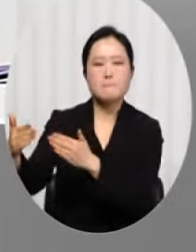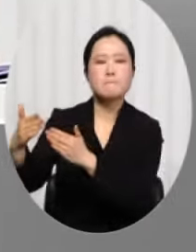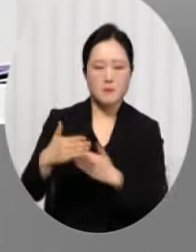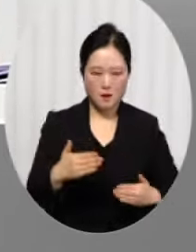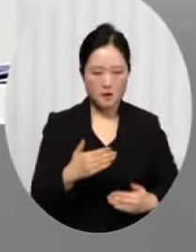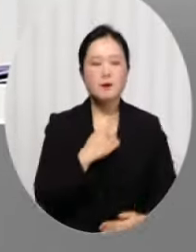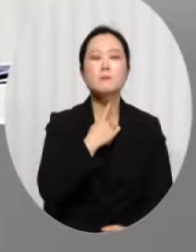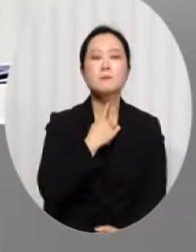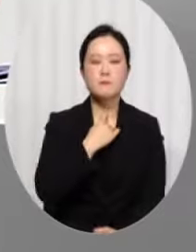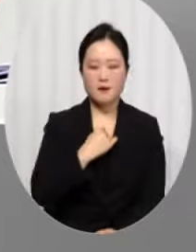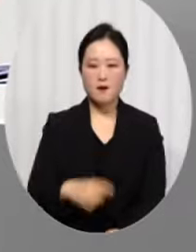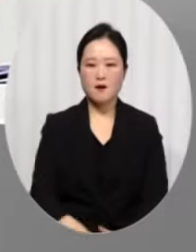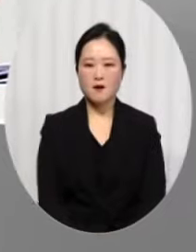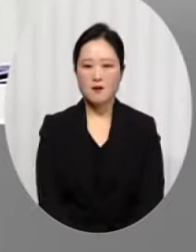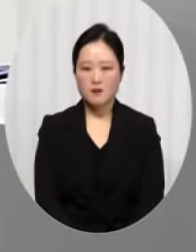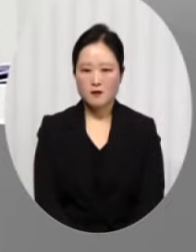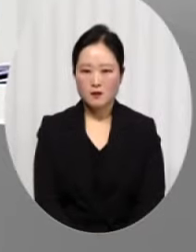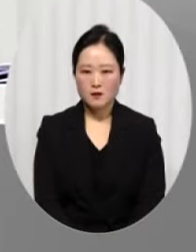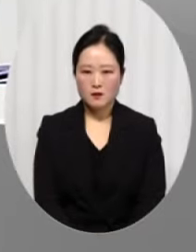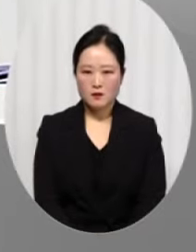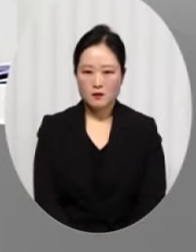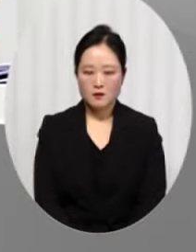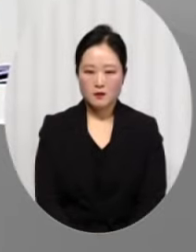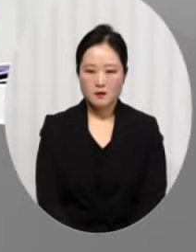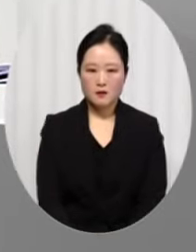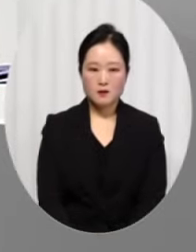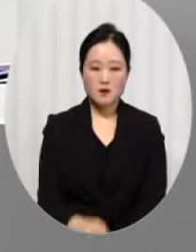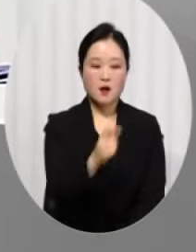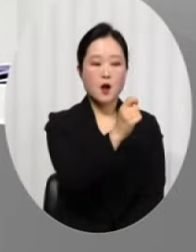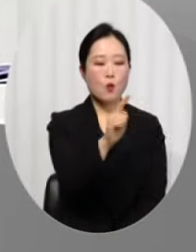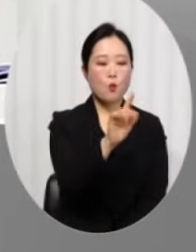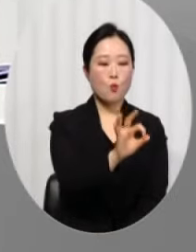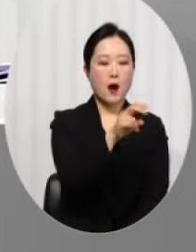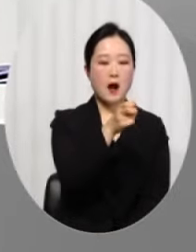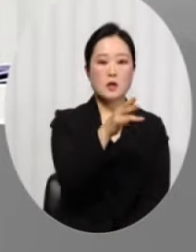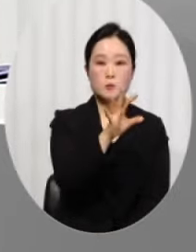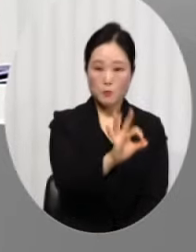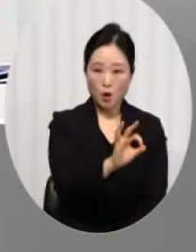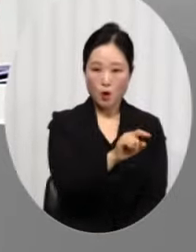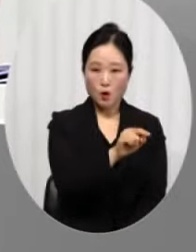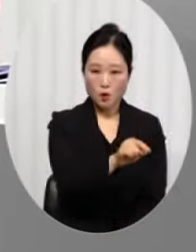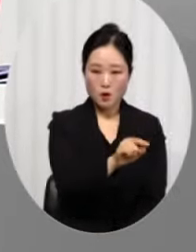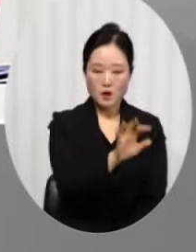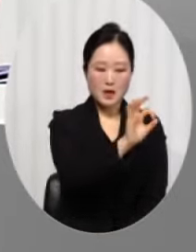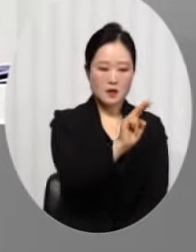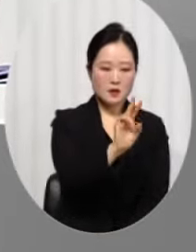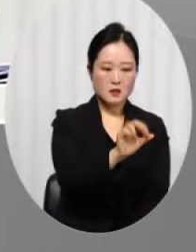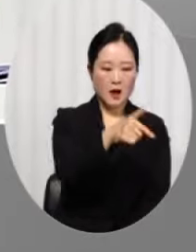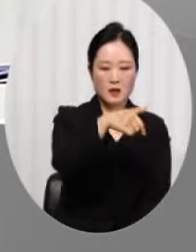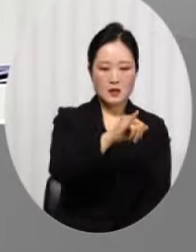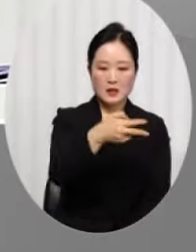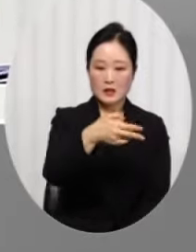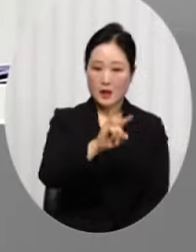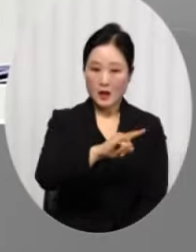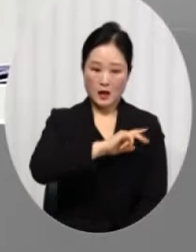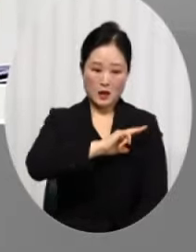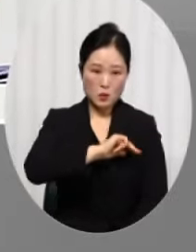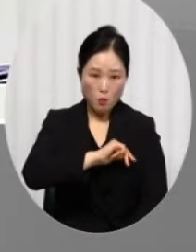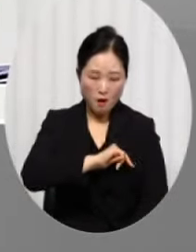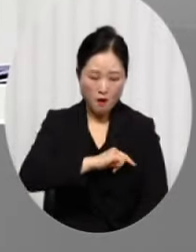아니 삭발하고 가서 데모했는데 윤건영 의원은 추진시켜서 데모 한번 했습니까? 그거 말씀해. 데모 한번 했는가고요. 데모